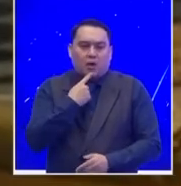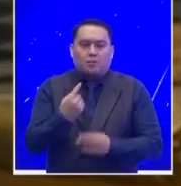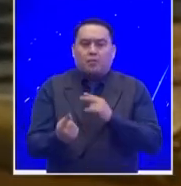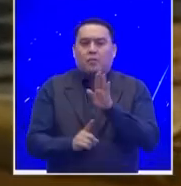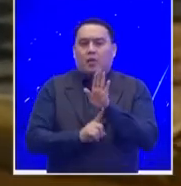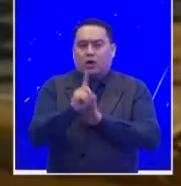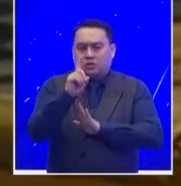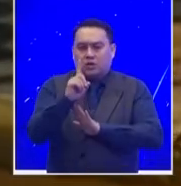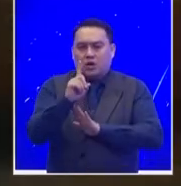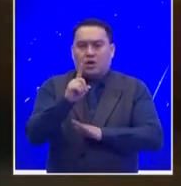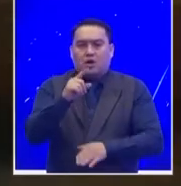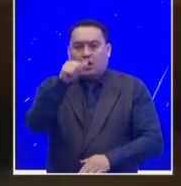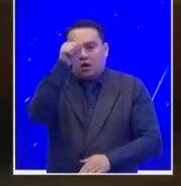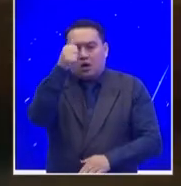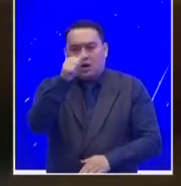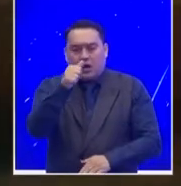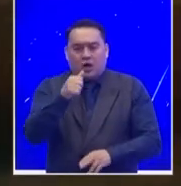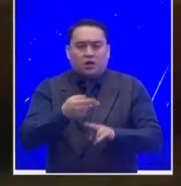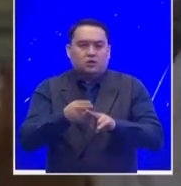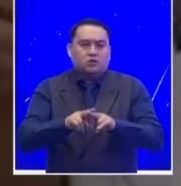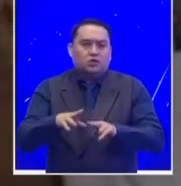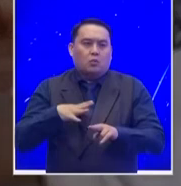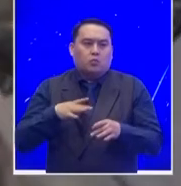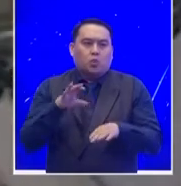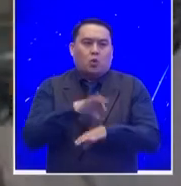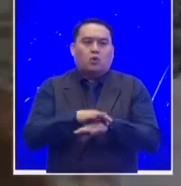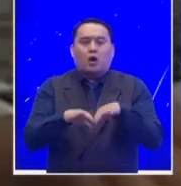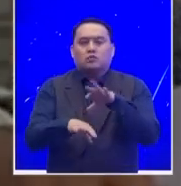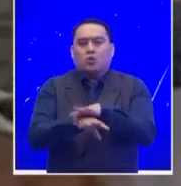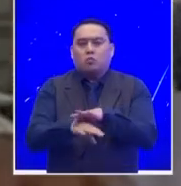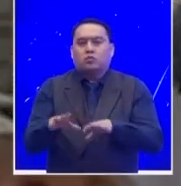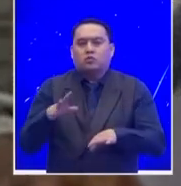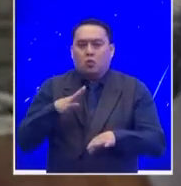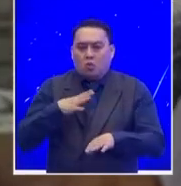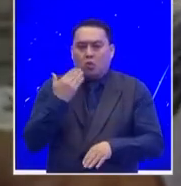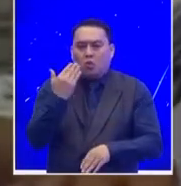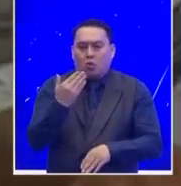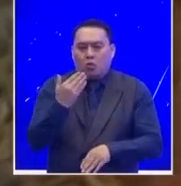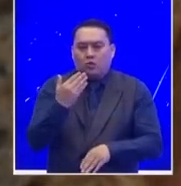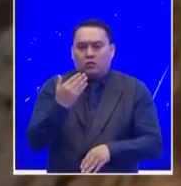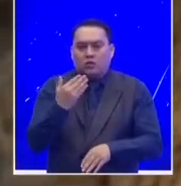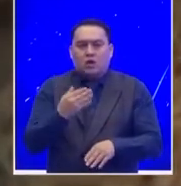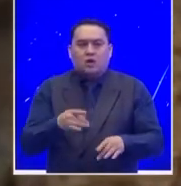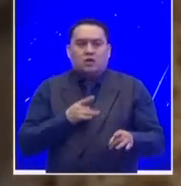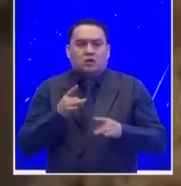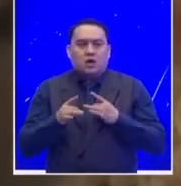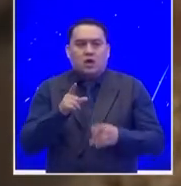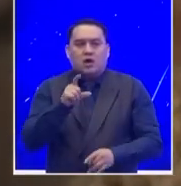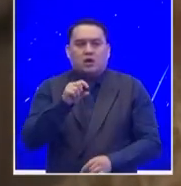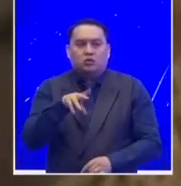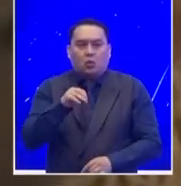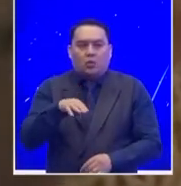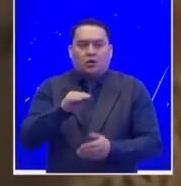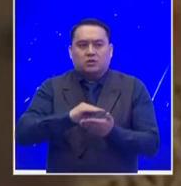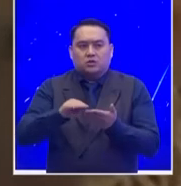сатираның атасы саналған грек перзенті қарапайым құл болған. Басшылардың озбырлығы мен әділетсіз әрекеттеріне күйінген Эзоп ішкі азабын